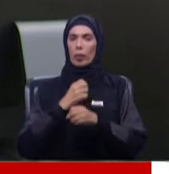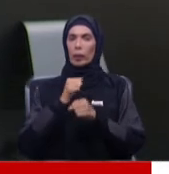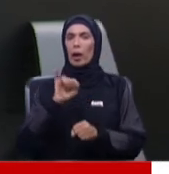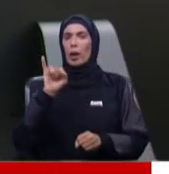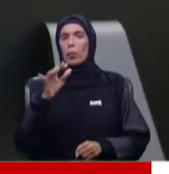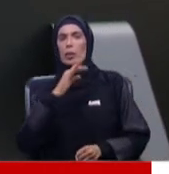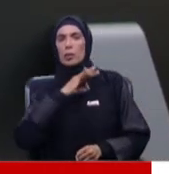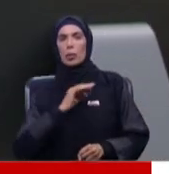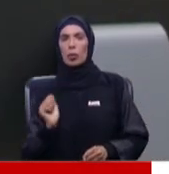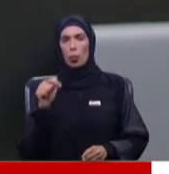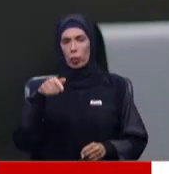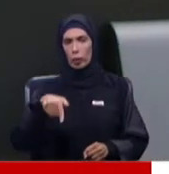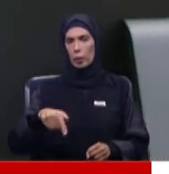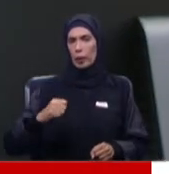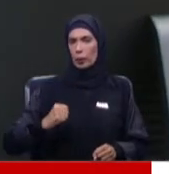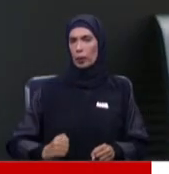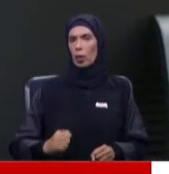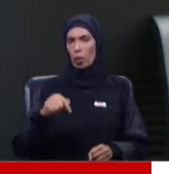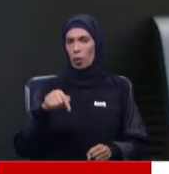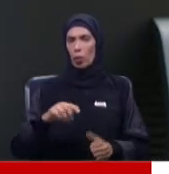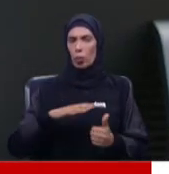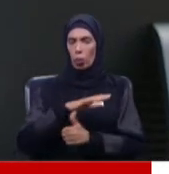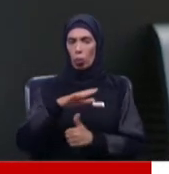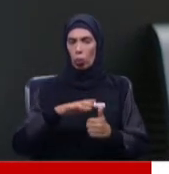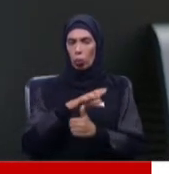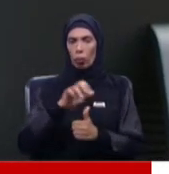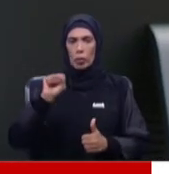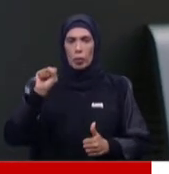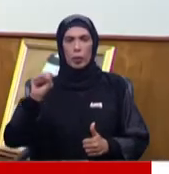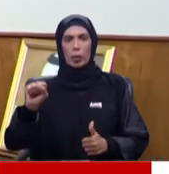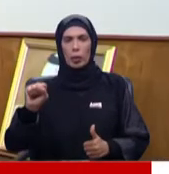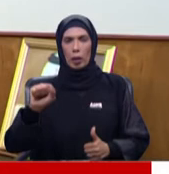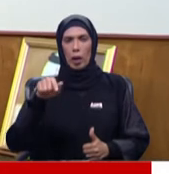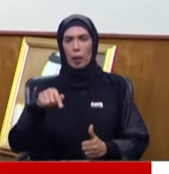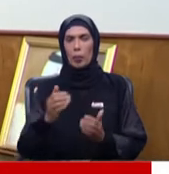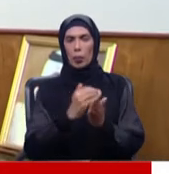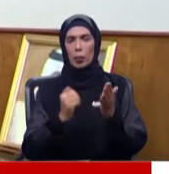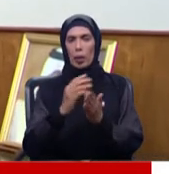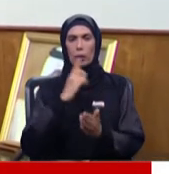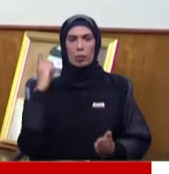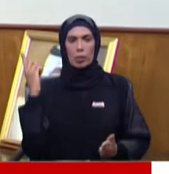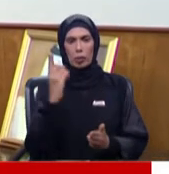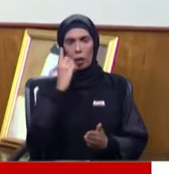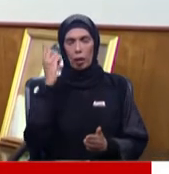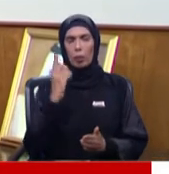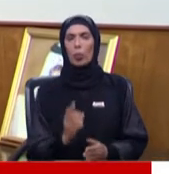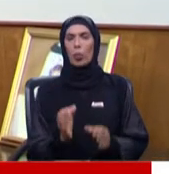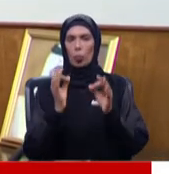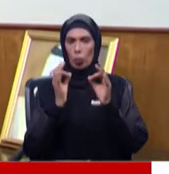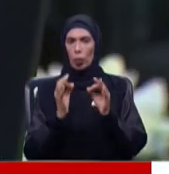للمحافظة على مكتسبات المواطن البحريني رغم الظروف الاستثنائية التي يمر بها الاقتصاد